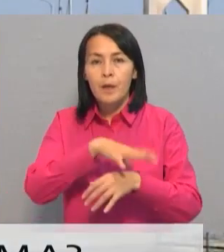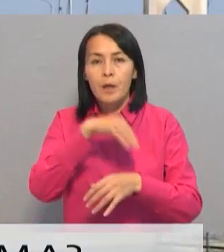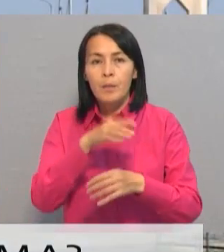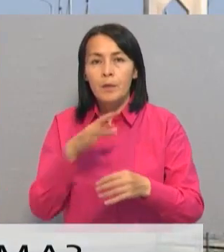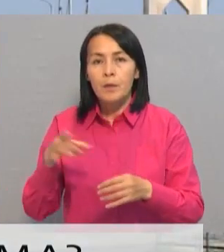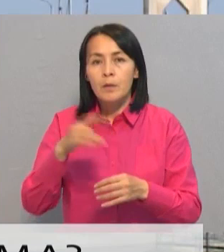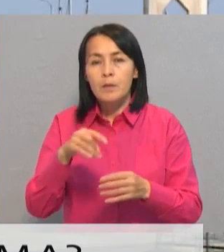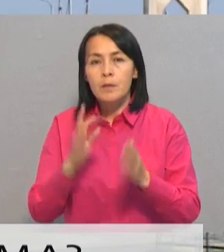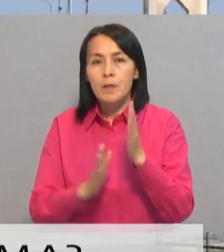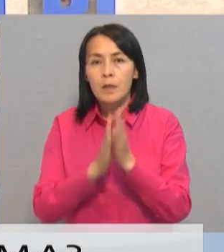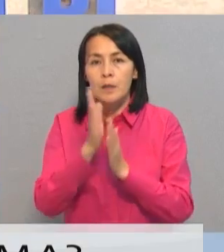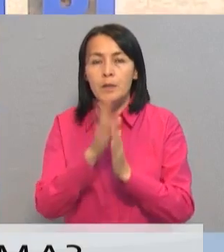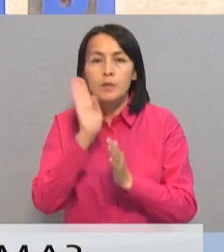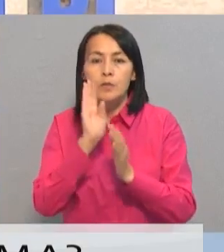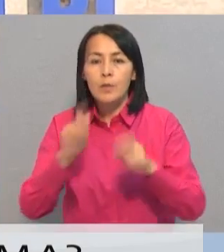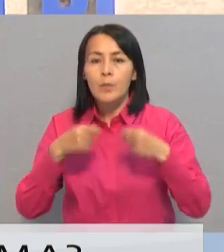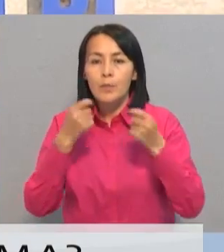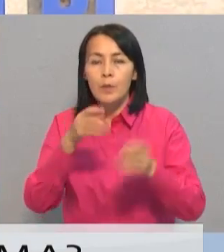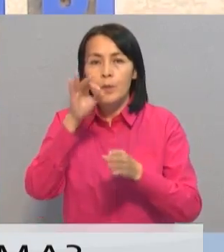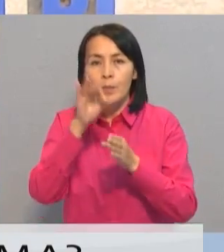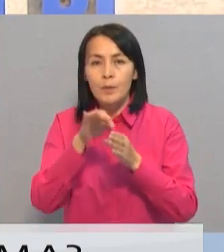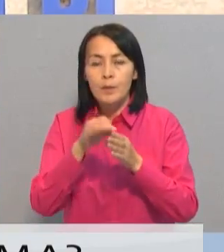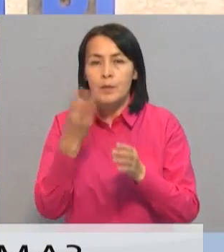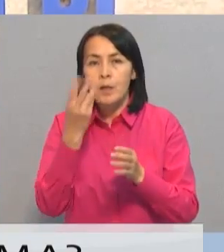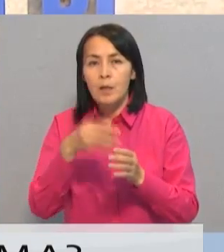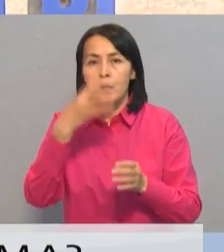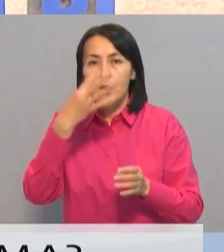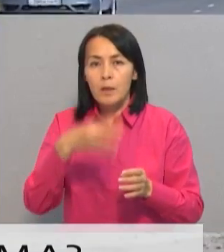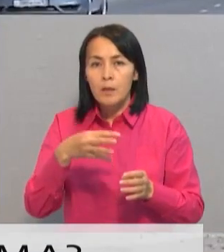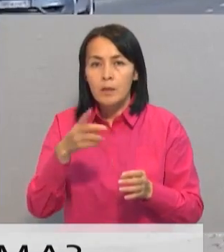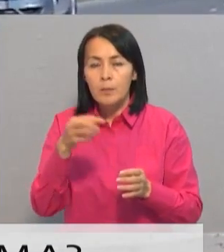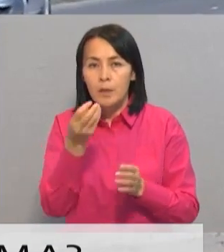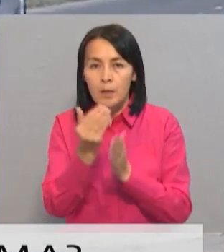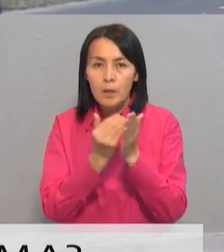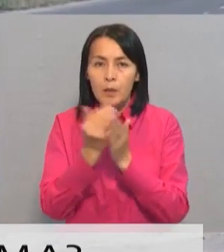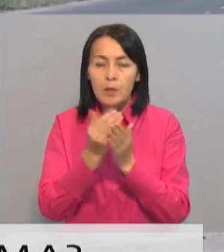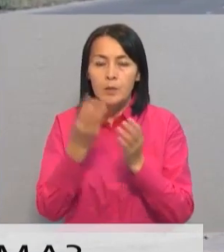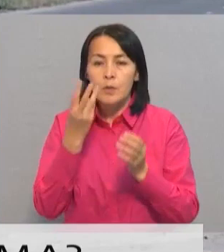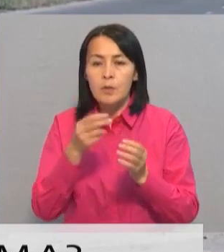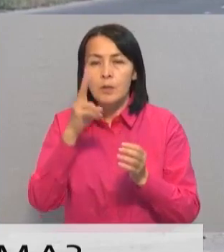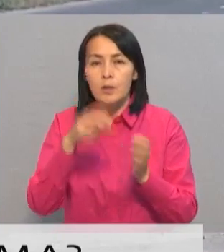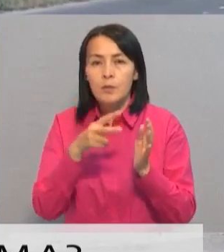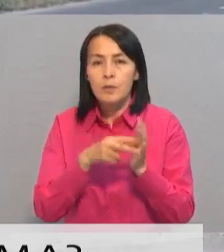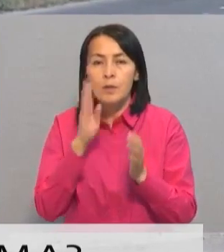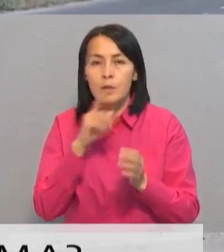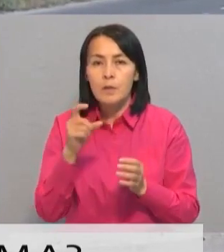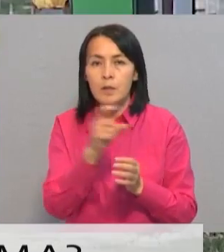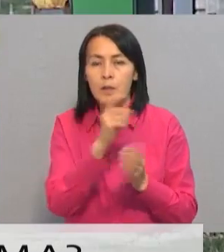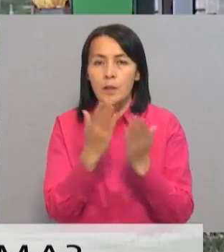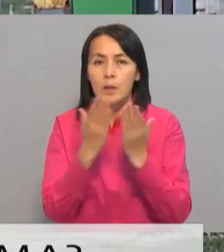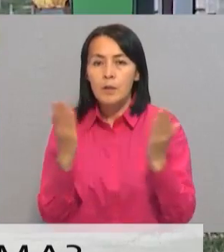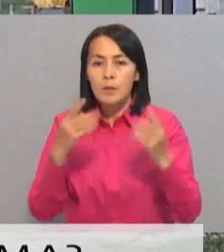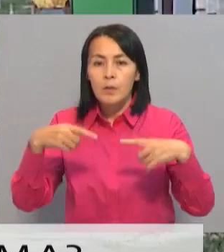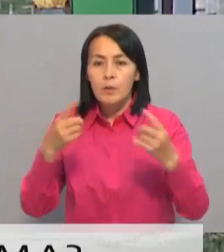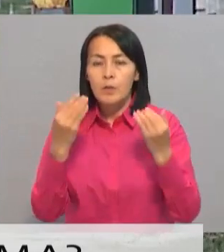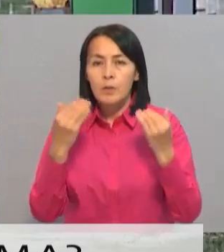аудандагы эгин алкаптарын агын суу менен камтамасыз этүү максатында казынадан 40 миллиард теңге бөлүнгөн. Бул каржыга 208 канал бетондалып, тик